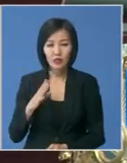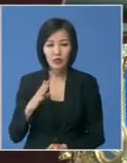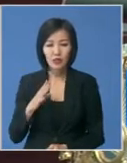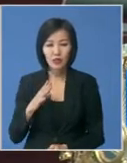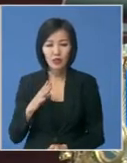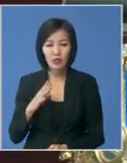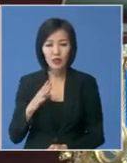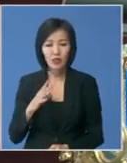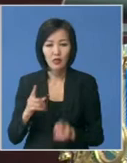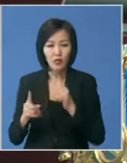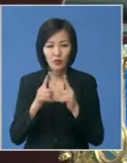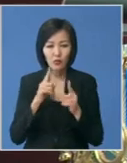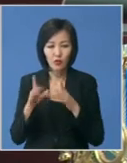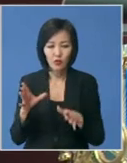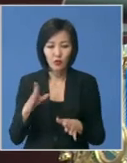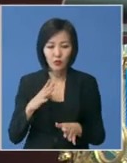акиматтың отырысы өтті.